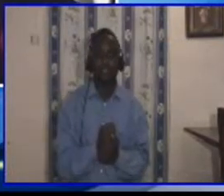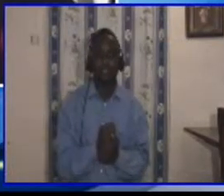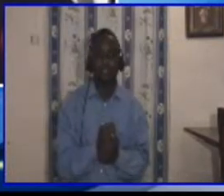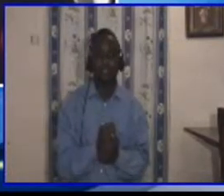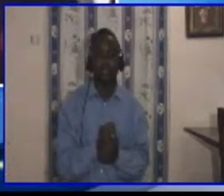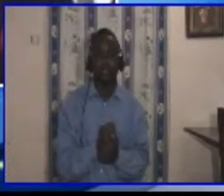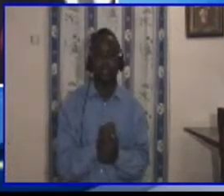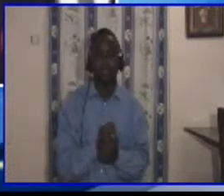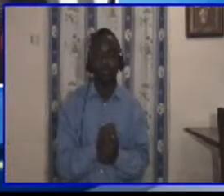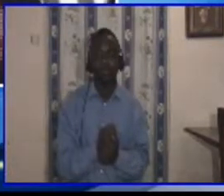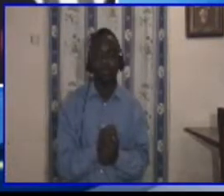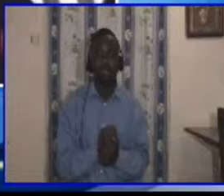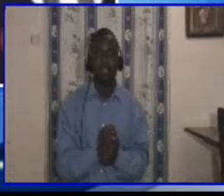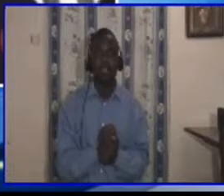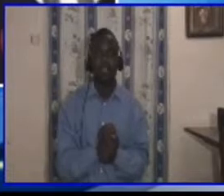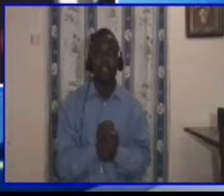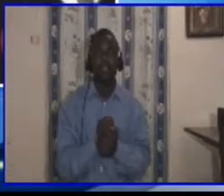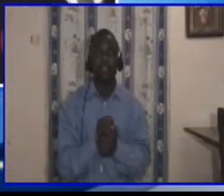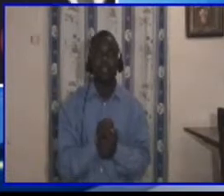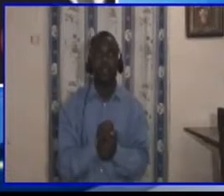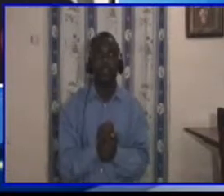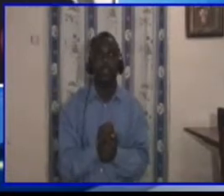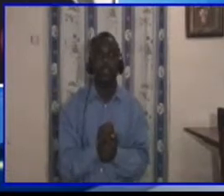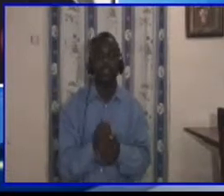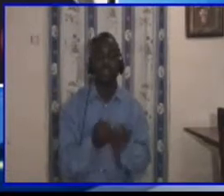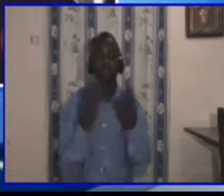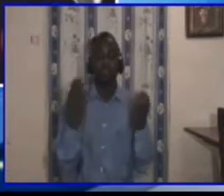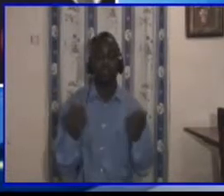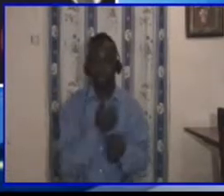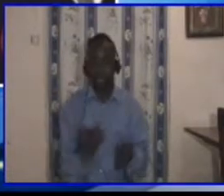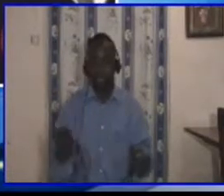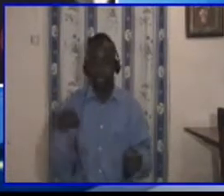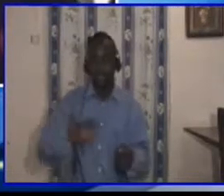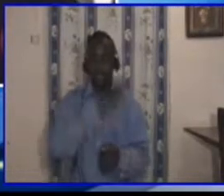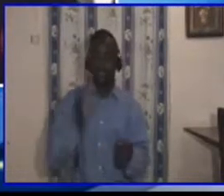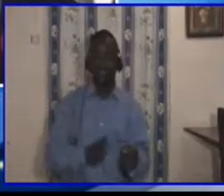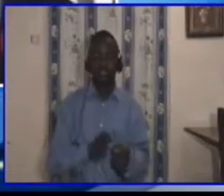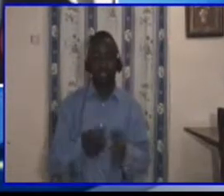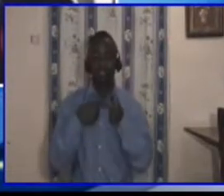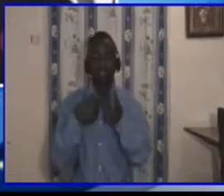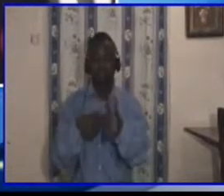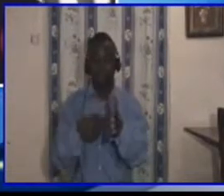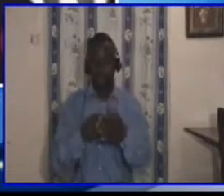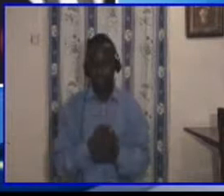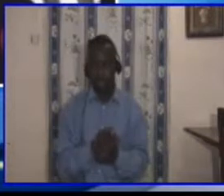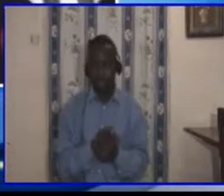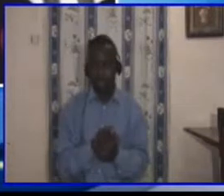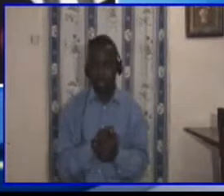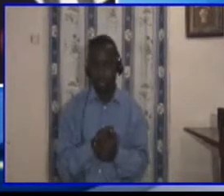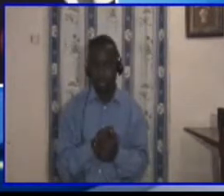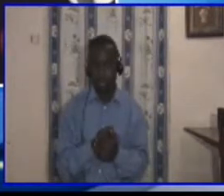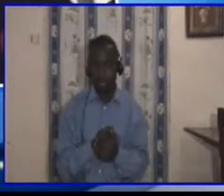in giovanni capitolo 16 il nostro signore ha detto ci sono